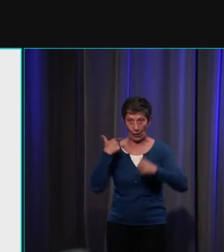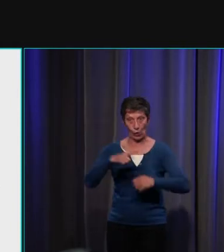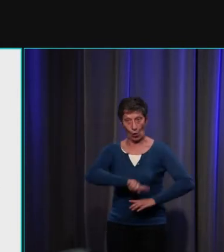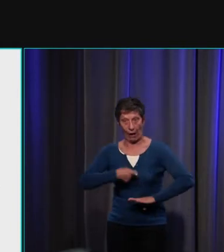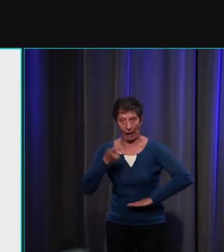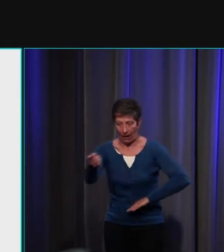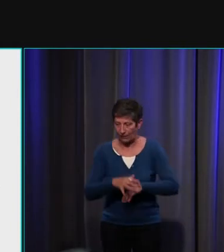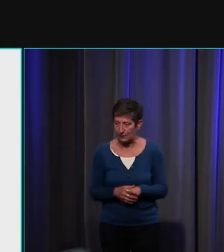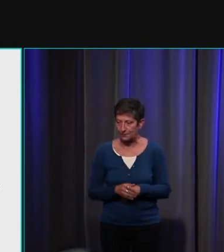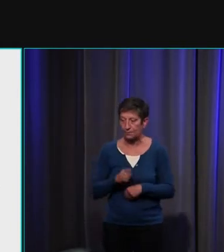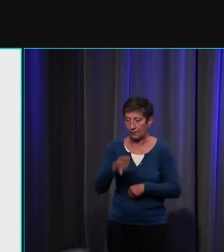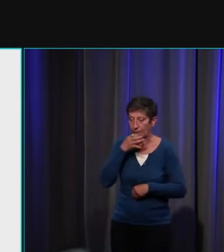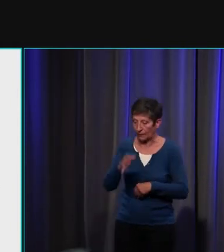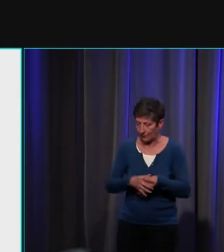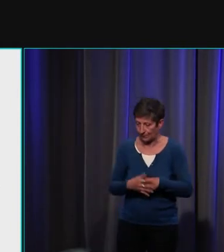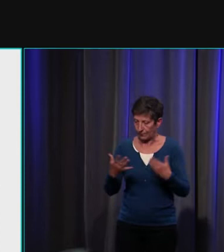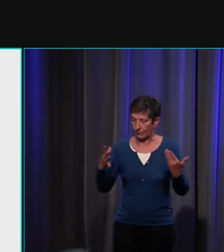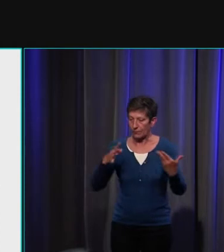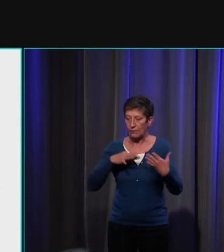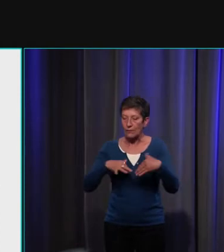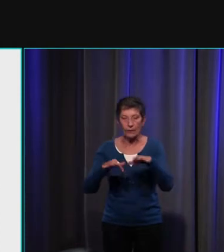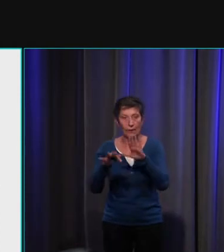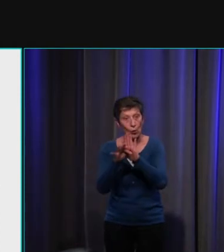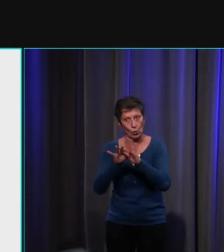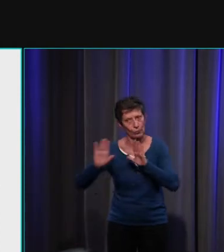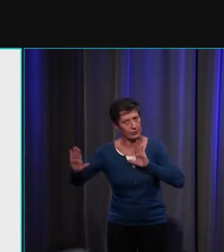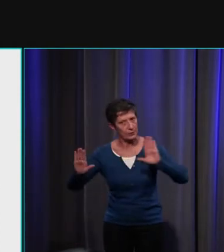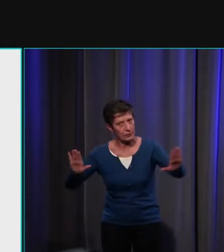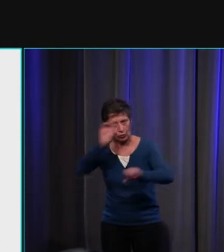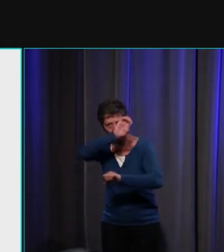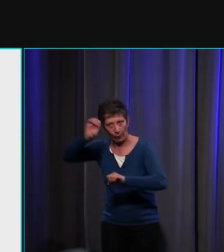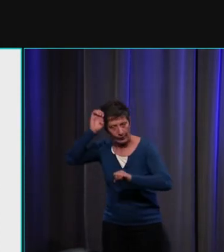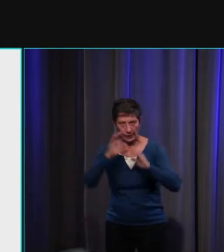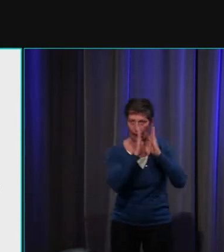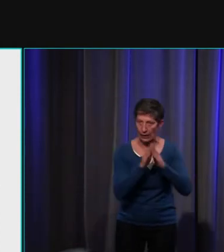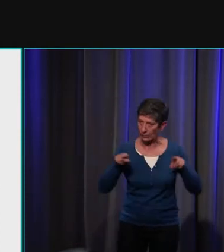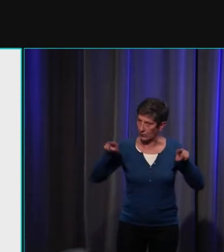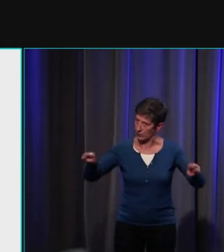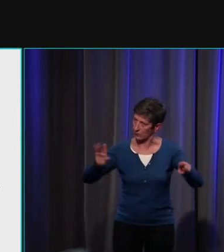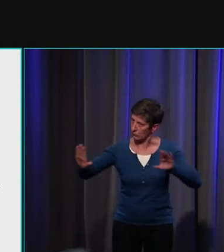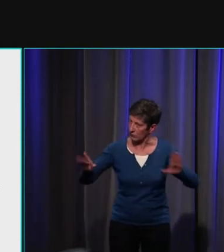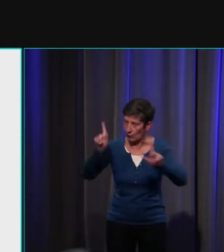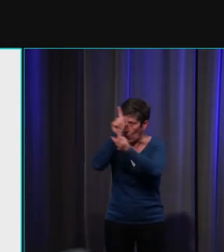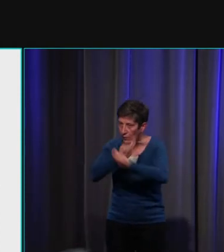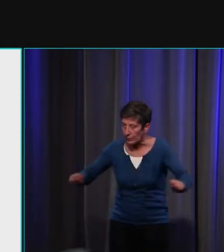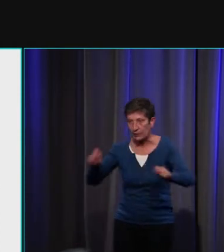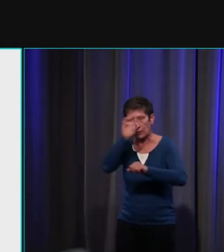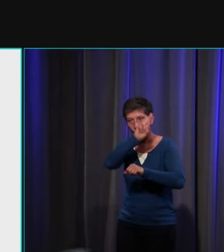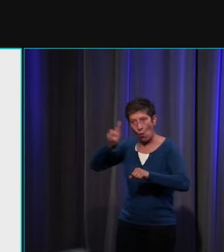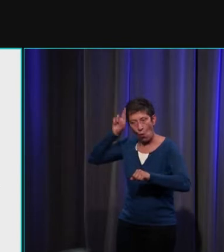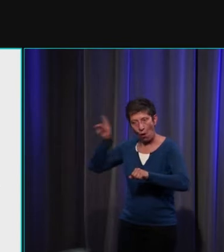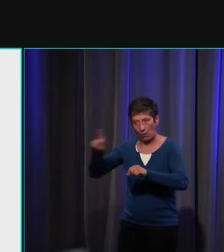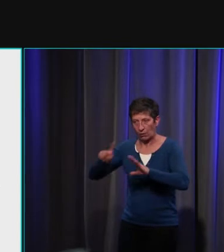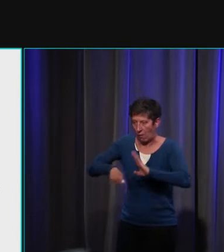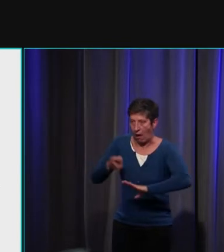les fonctions respectives qu'ils reviennent à l'antérieur sacerdoce le roi doit user des armes du siècle lévesque doit cendres les